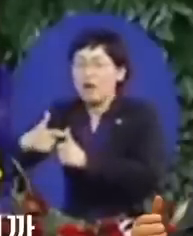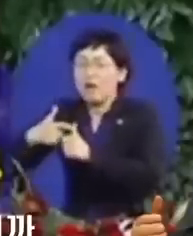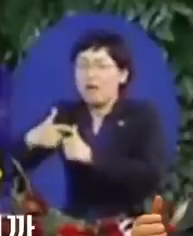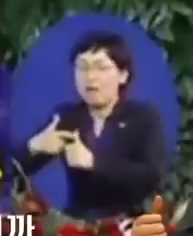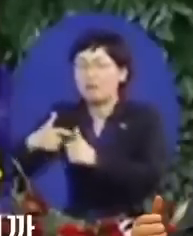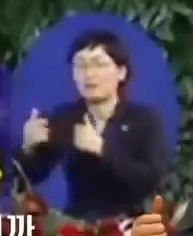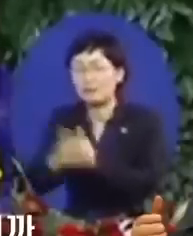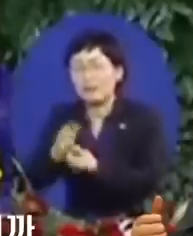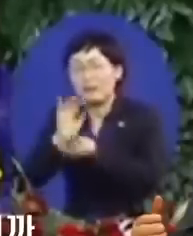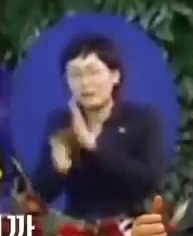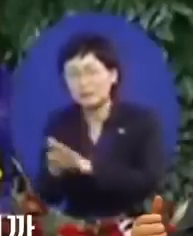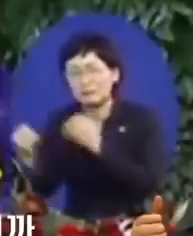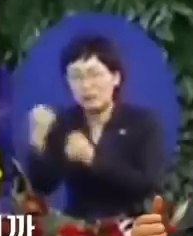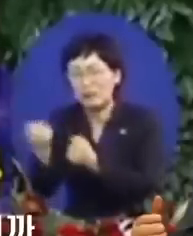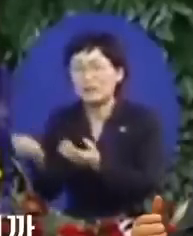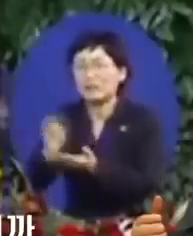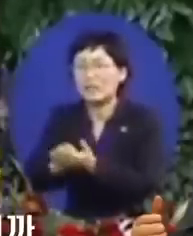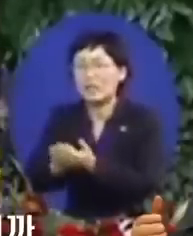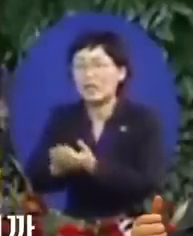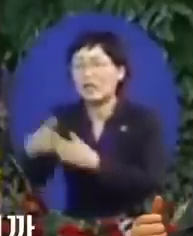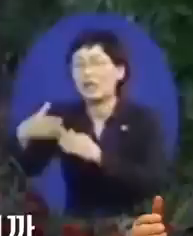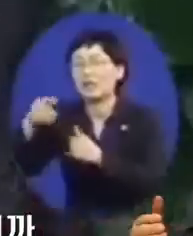일어나 요구대로 주리라.